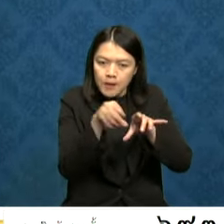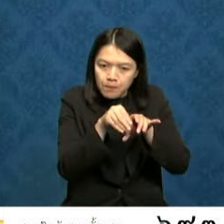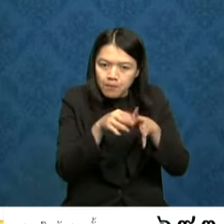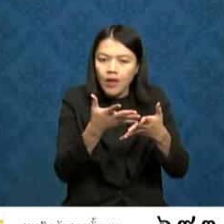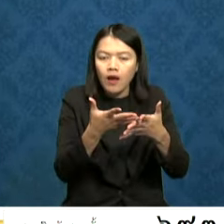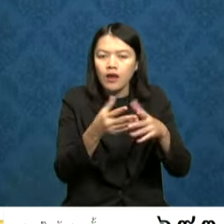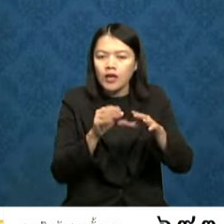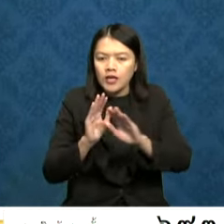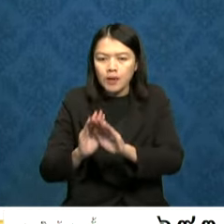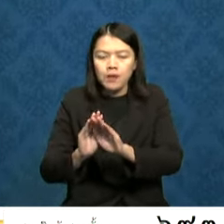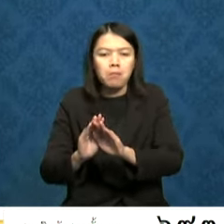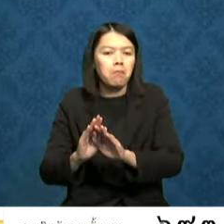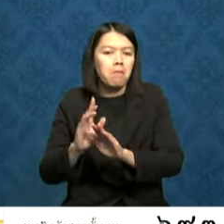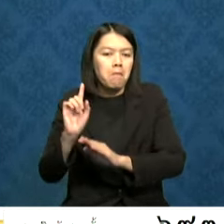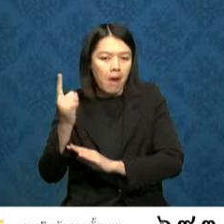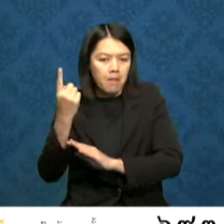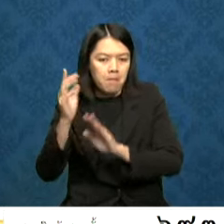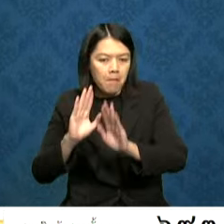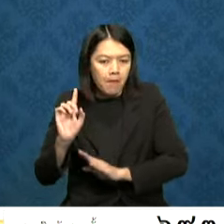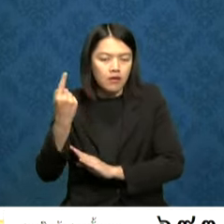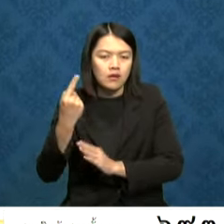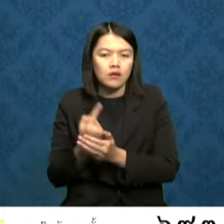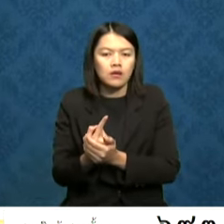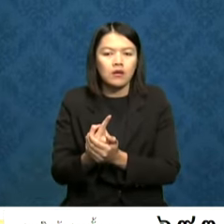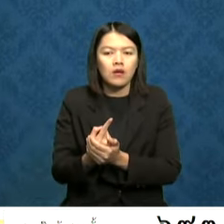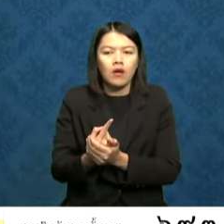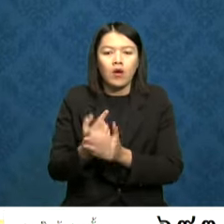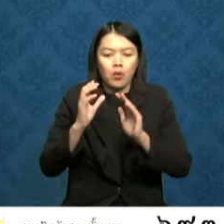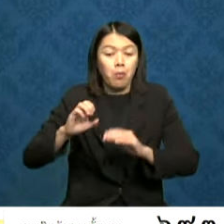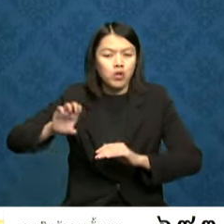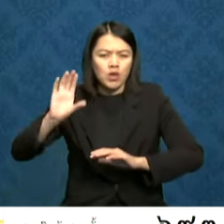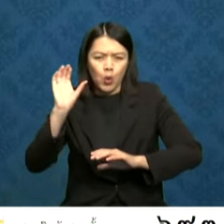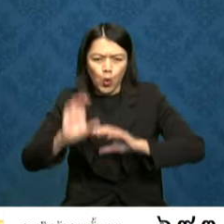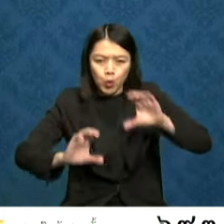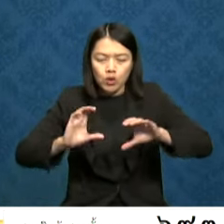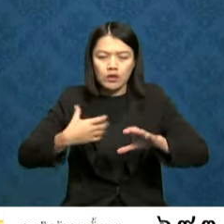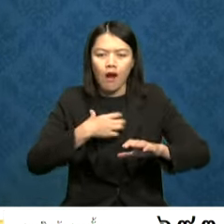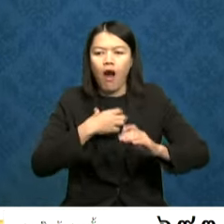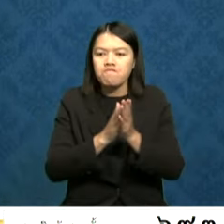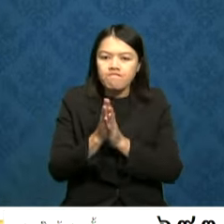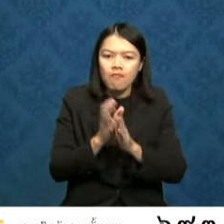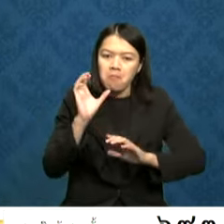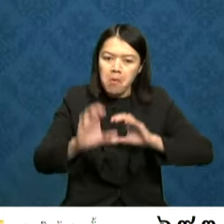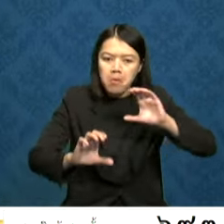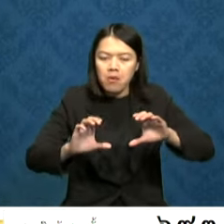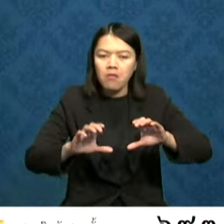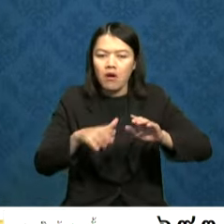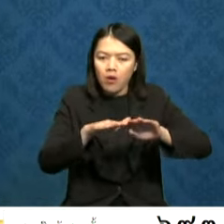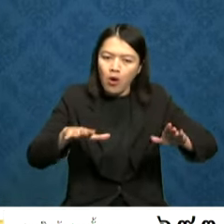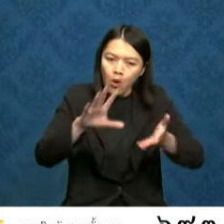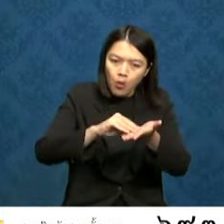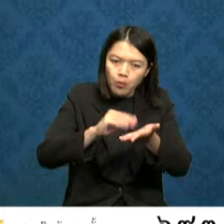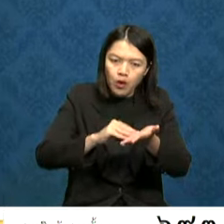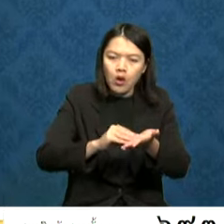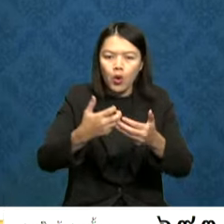อุตสาหกรรมดิจิทอลสมัยใหม่จะดึงดูดนักลงทุนจากต่างประเทศเพื่อตั้ง Data Centerและโรงงาน